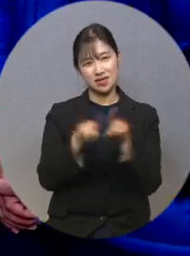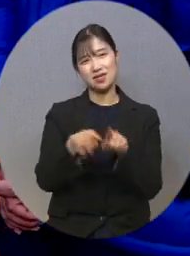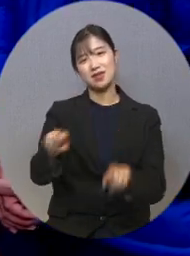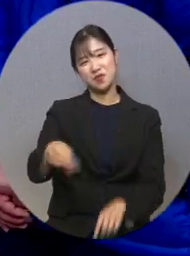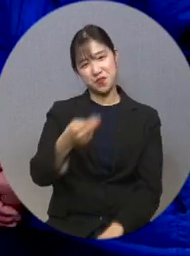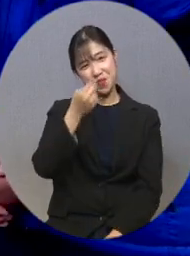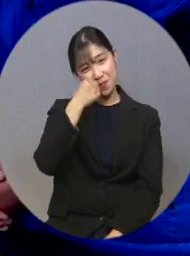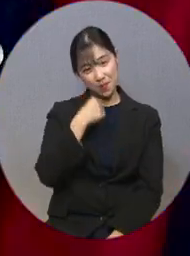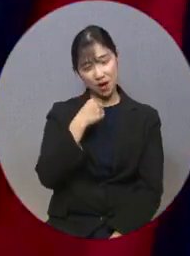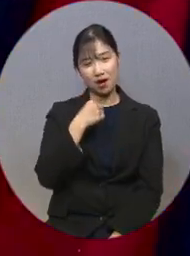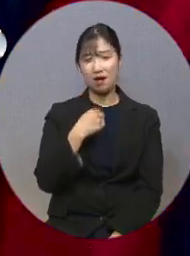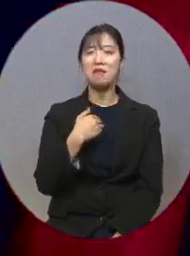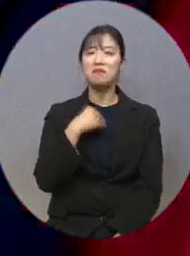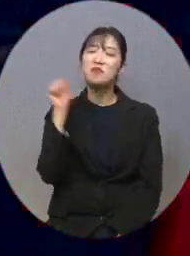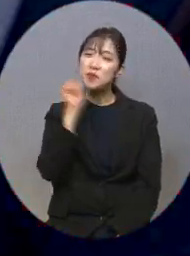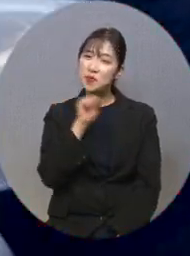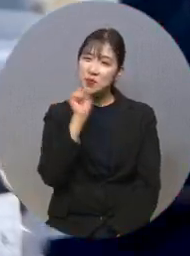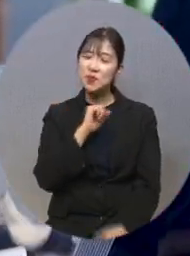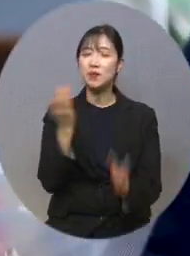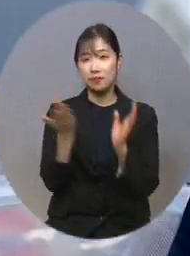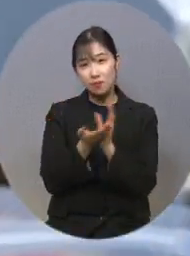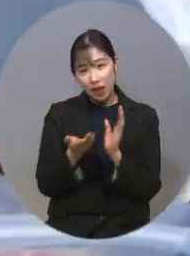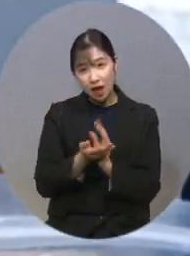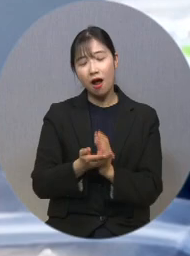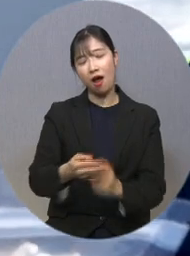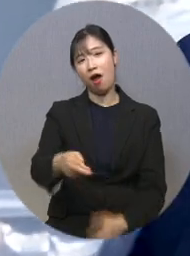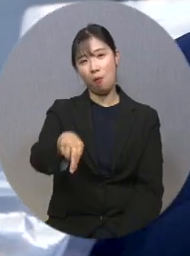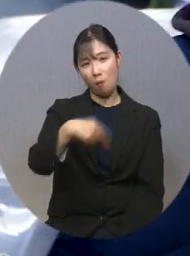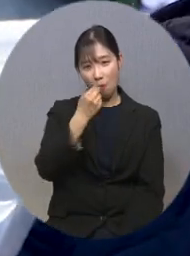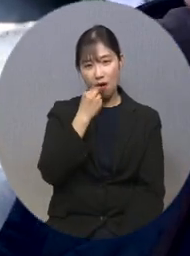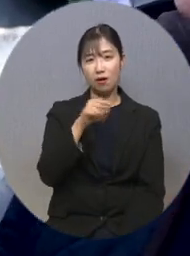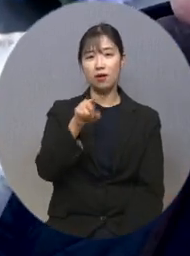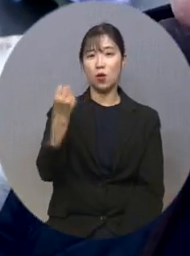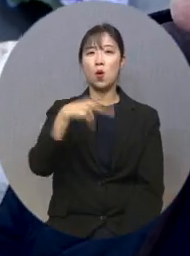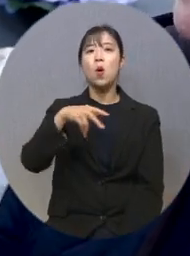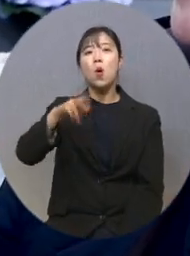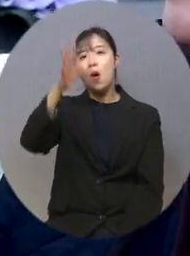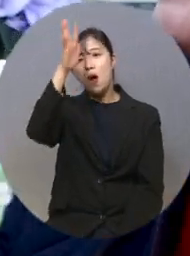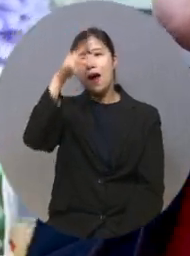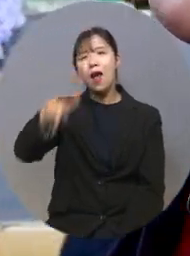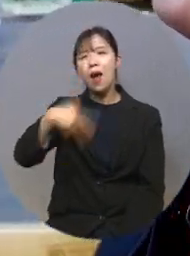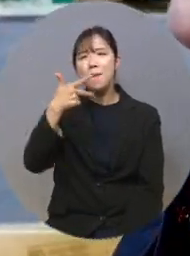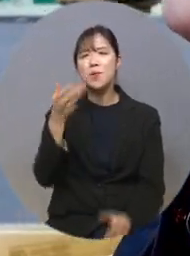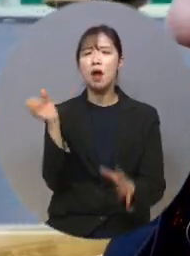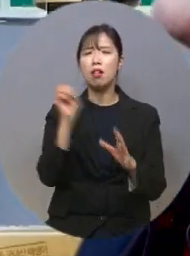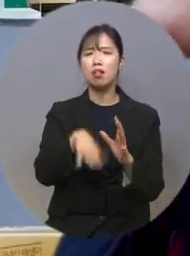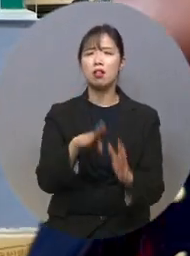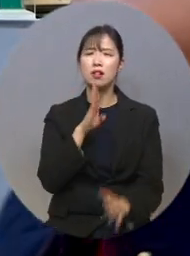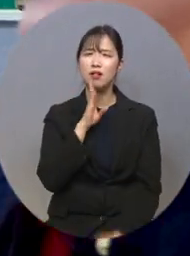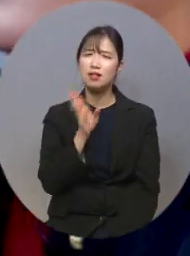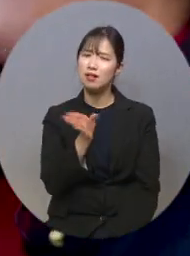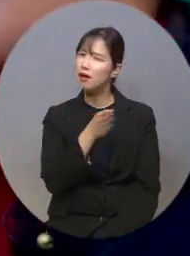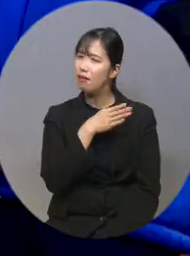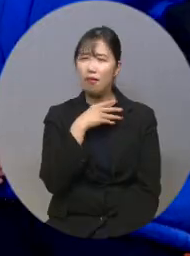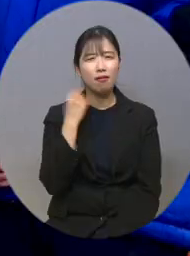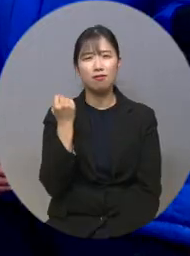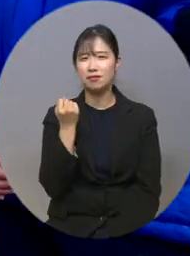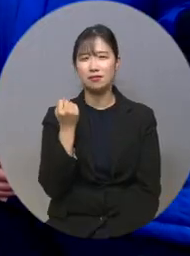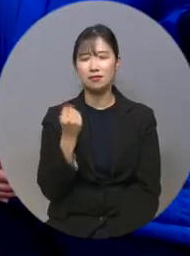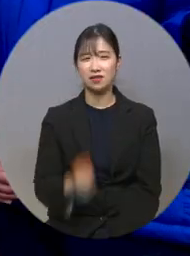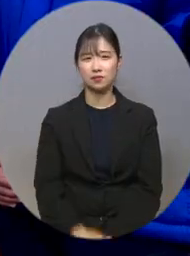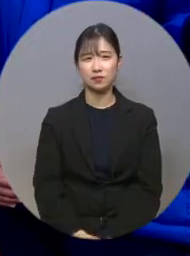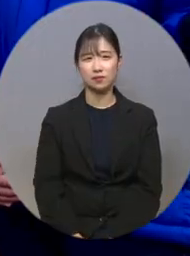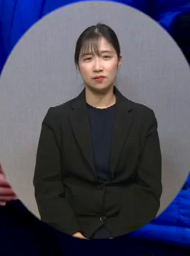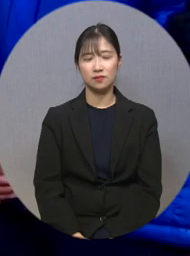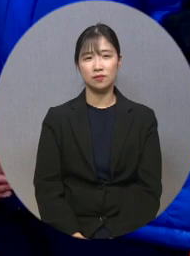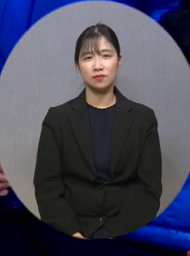하여튼 그 기호에 맞게. 오, 예. 네. 그리고 야. 라면 끓일 때 맨 마지막에 넣어서. 라면까지. 아, 아까